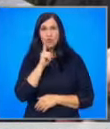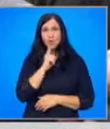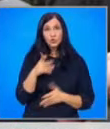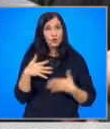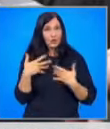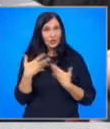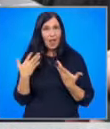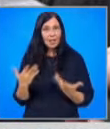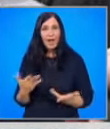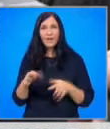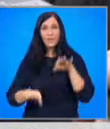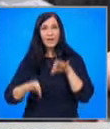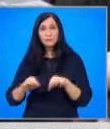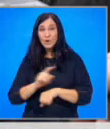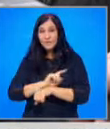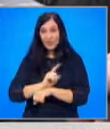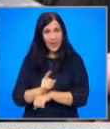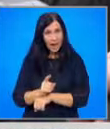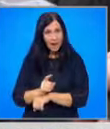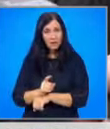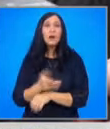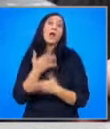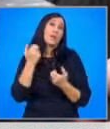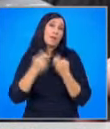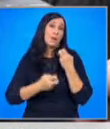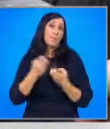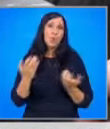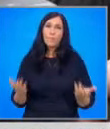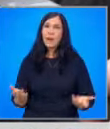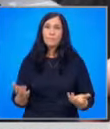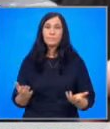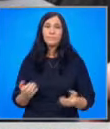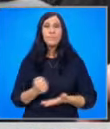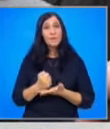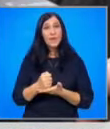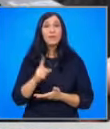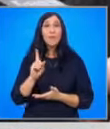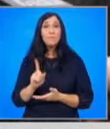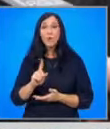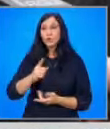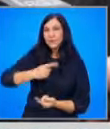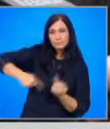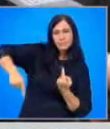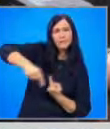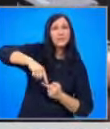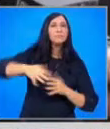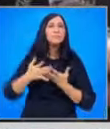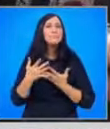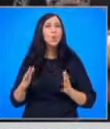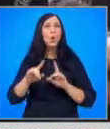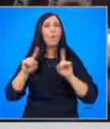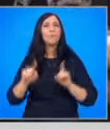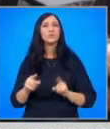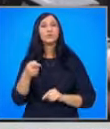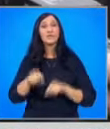че желаят избори веднага, няма проблем. Мандатите могат да се извъртят много бързо. Но това